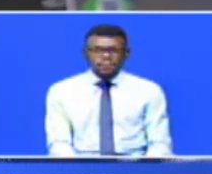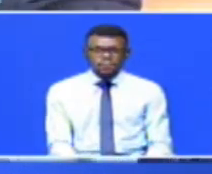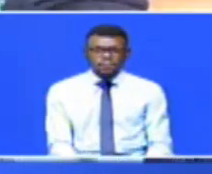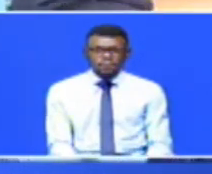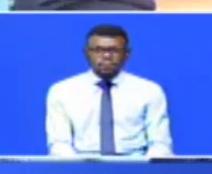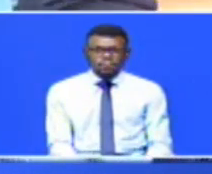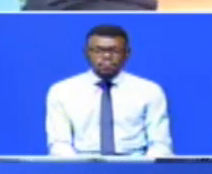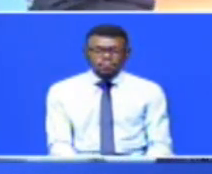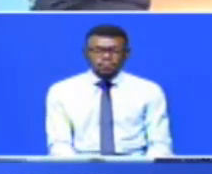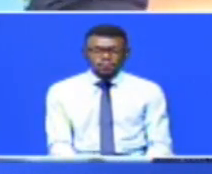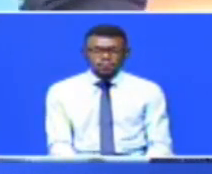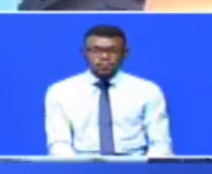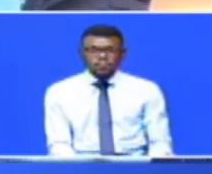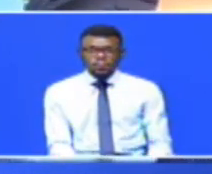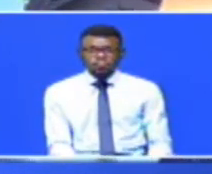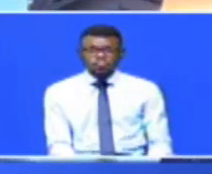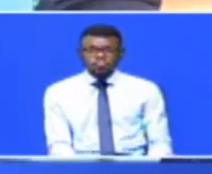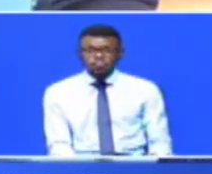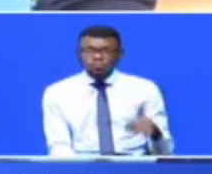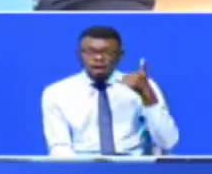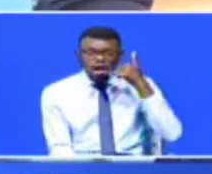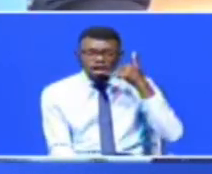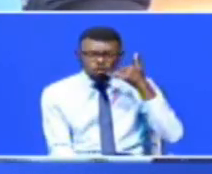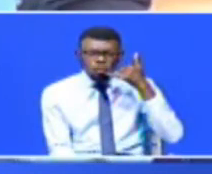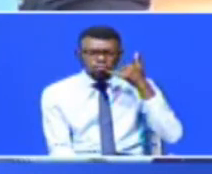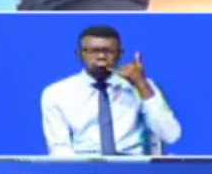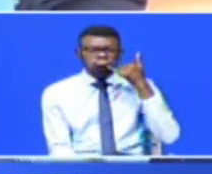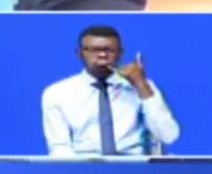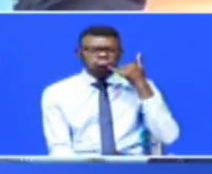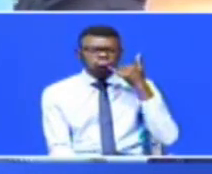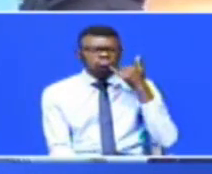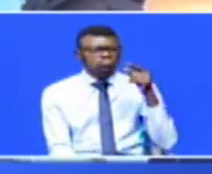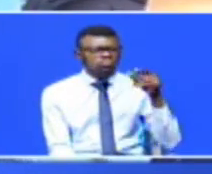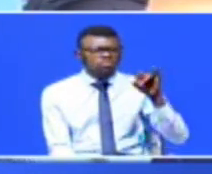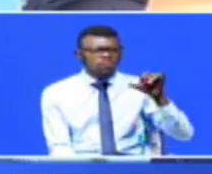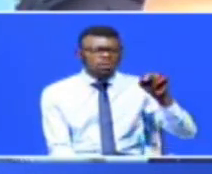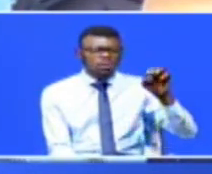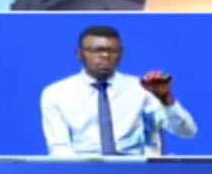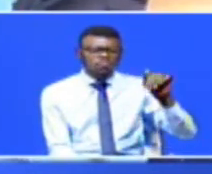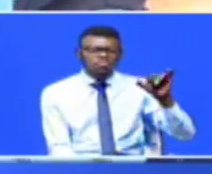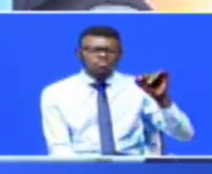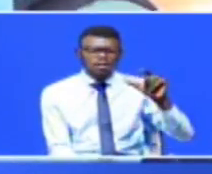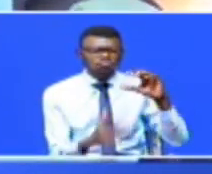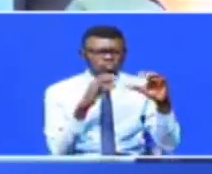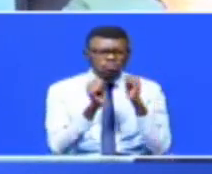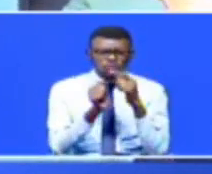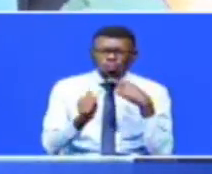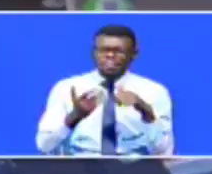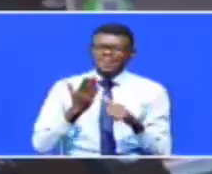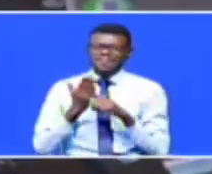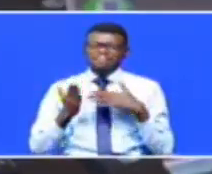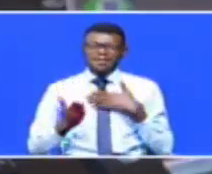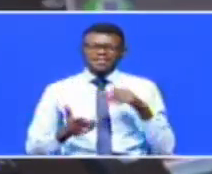Hello. Hello. Yes. Bwana Ismail. Yes, how are you? Salamu sana. This is Lofty